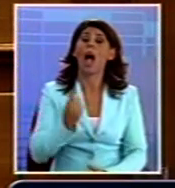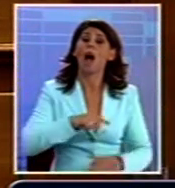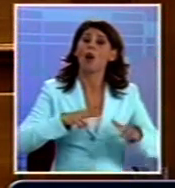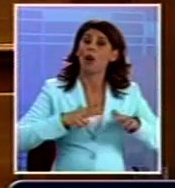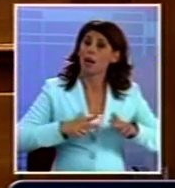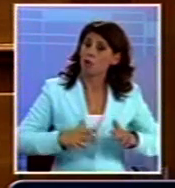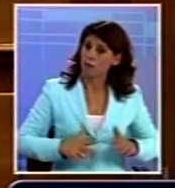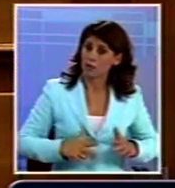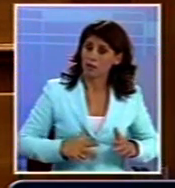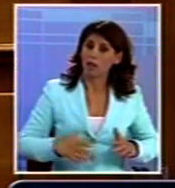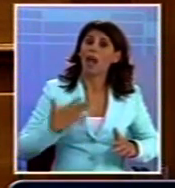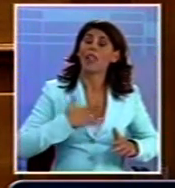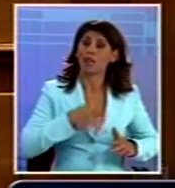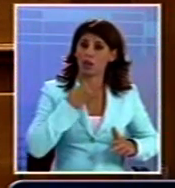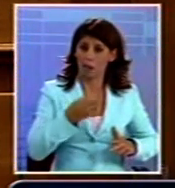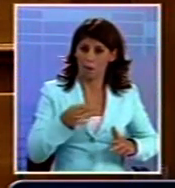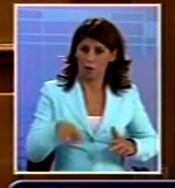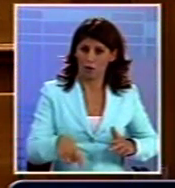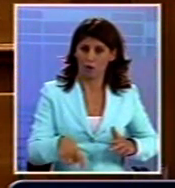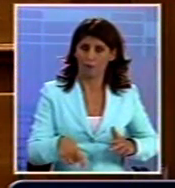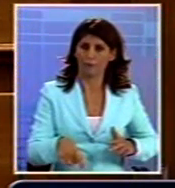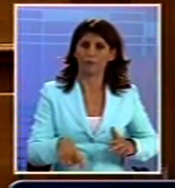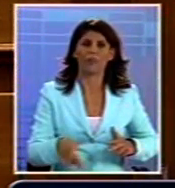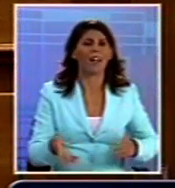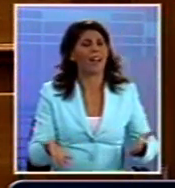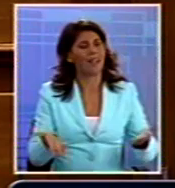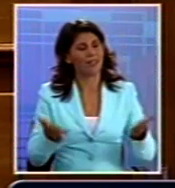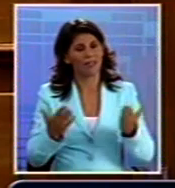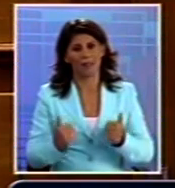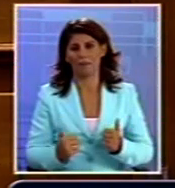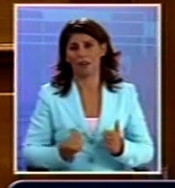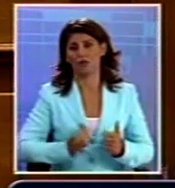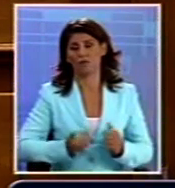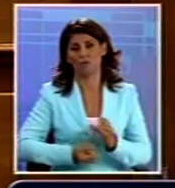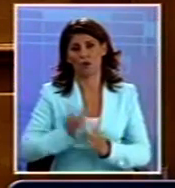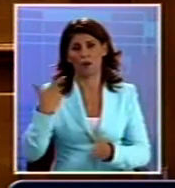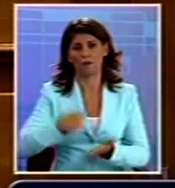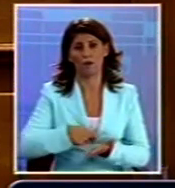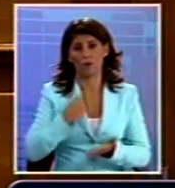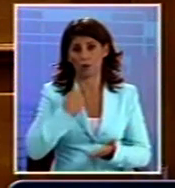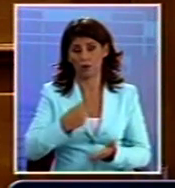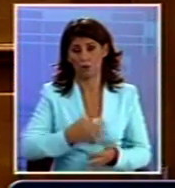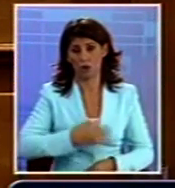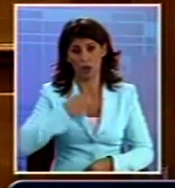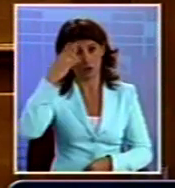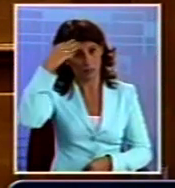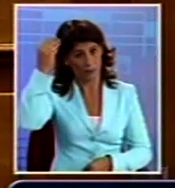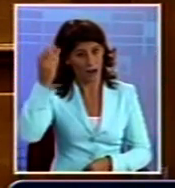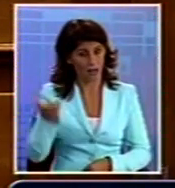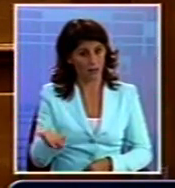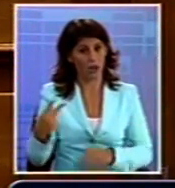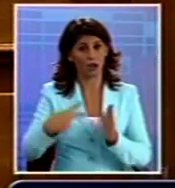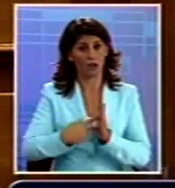ανακούφιση, θέλω να πω επίσης εδώ ότι δεν υπάρχουν νέοι φόροι όπως μας είπε ο κύριος Τσίπρας